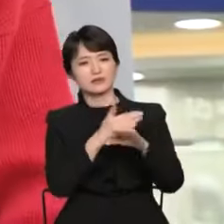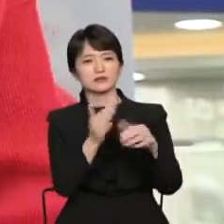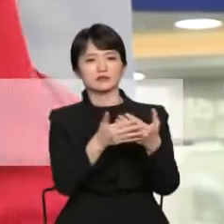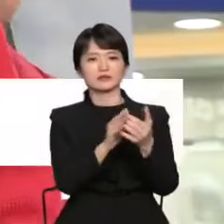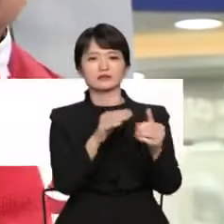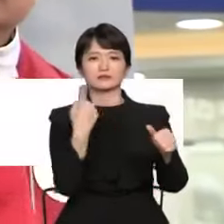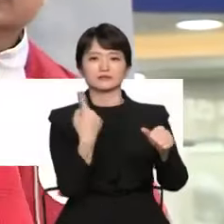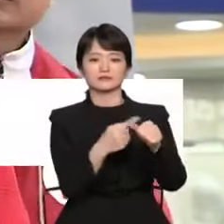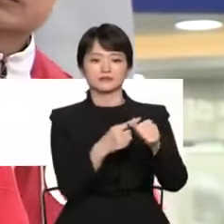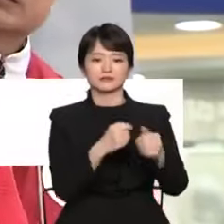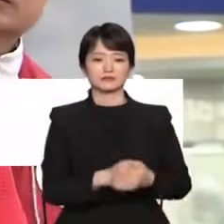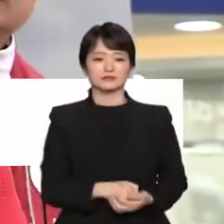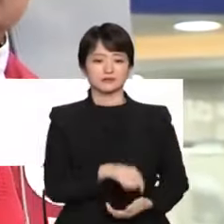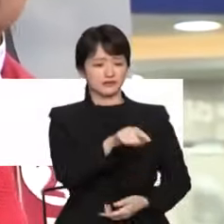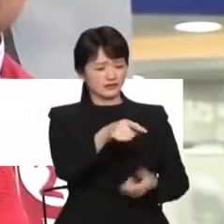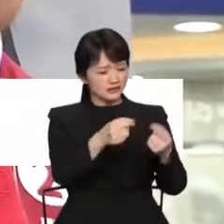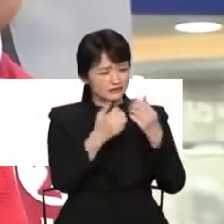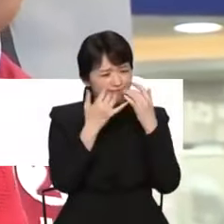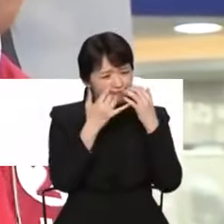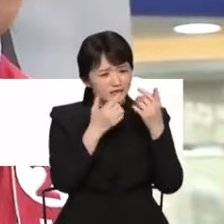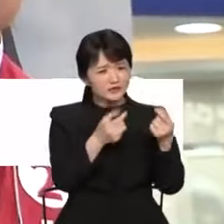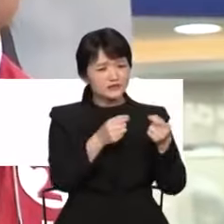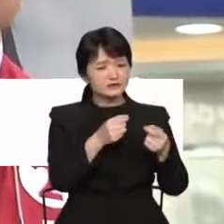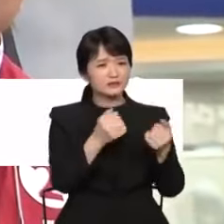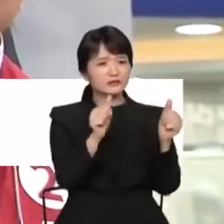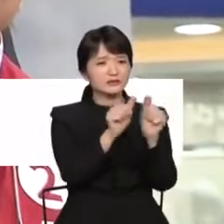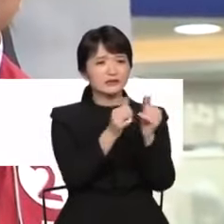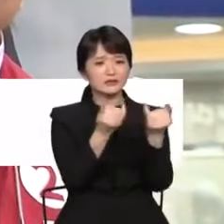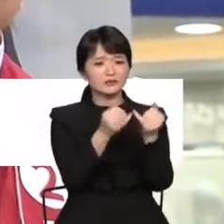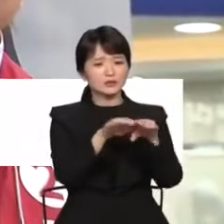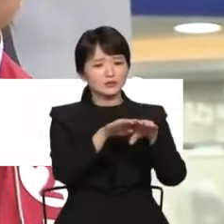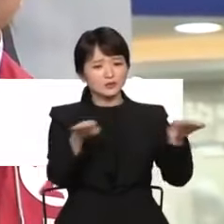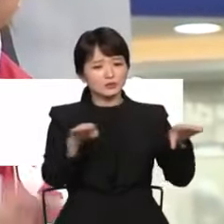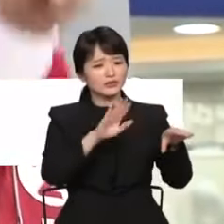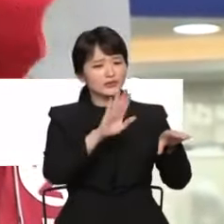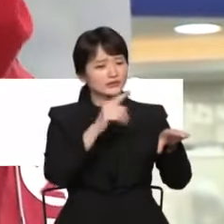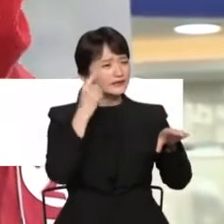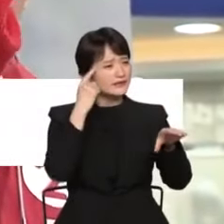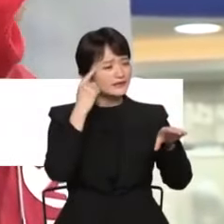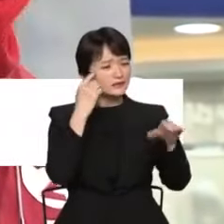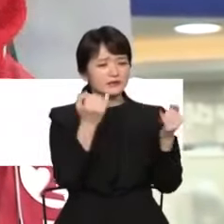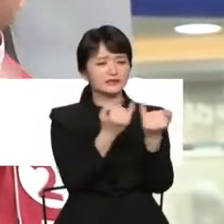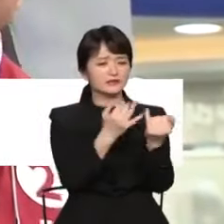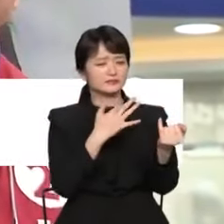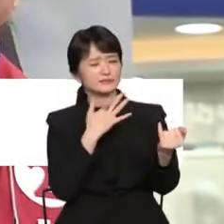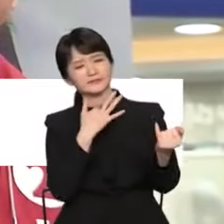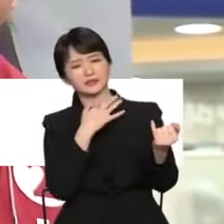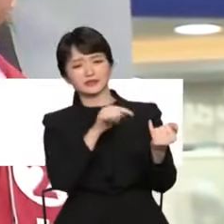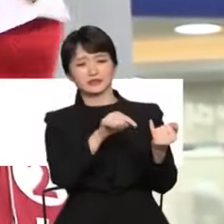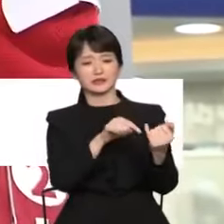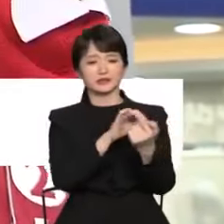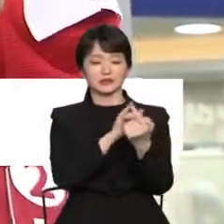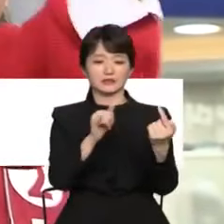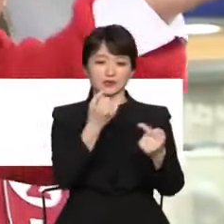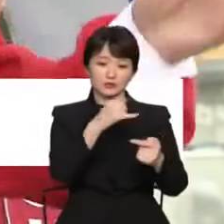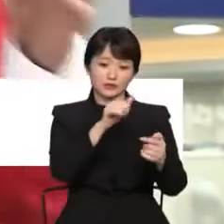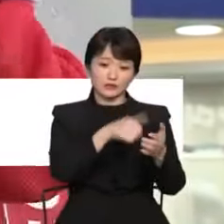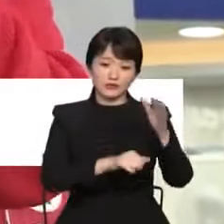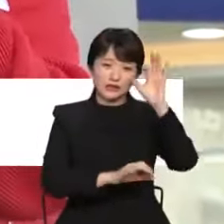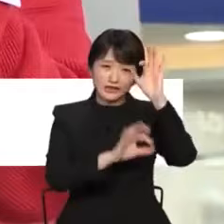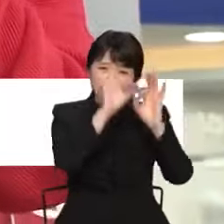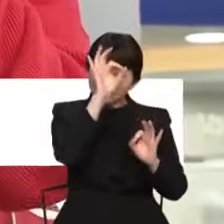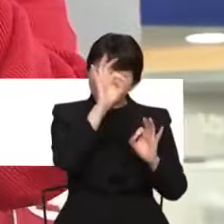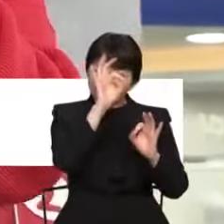저런 쓰레기 같은 성평등 의식이나 여성 혐오 의식은 한 명의 불량품의 실수라든가